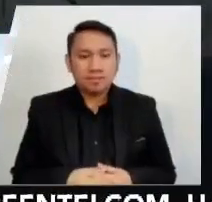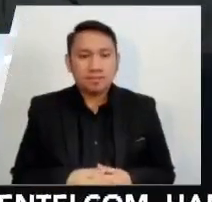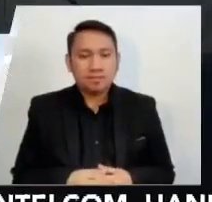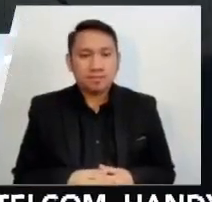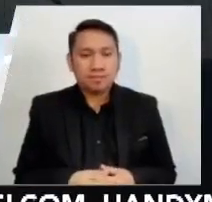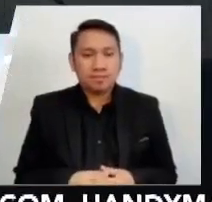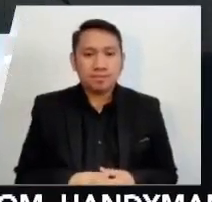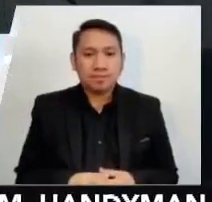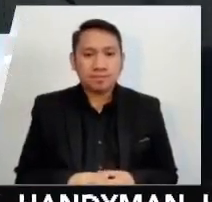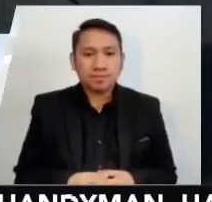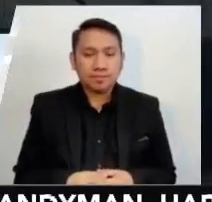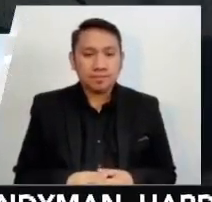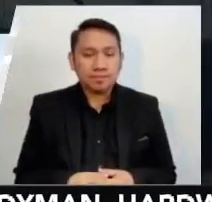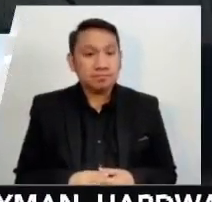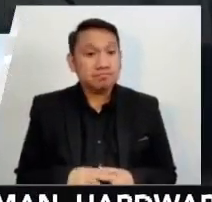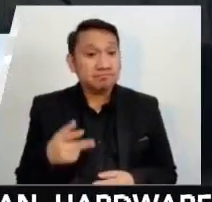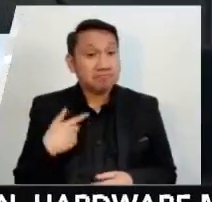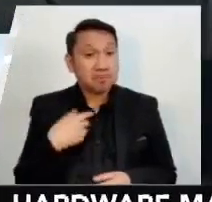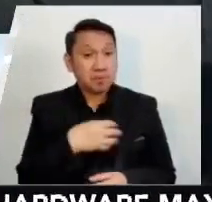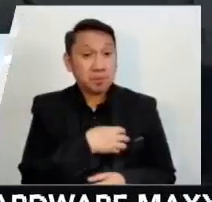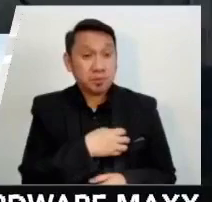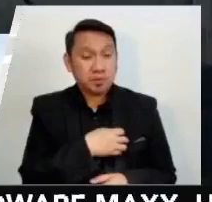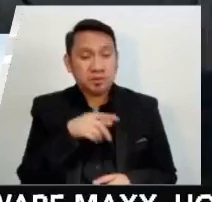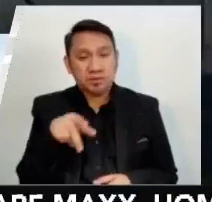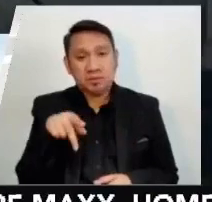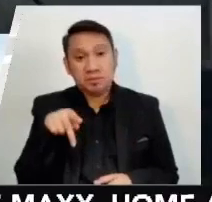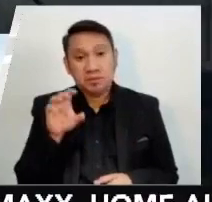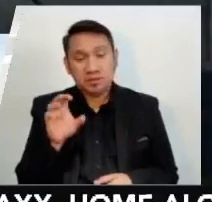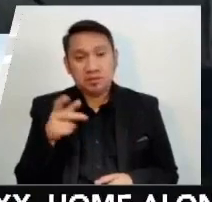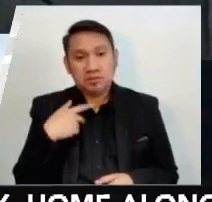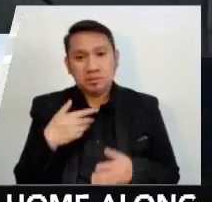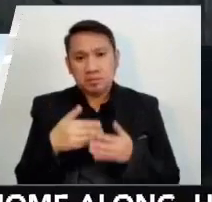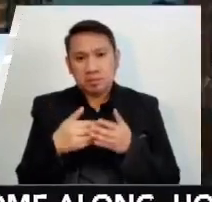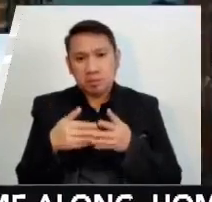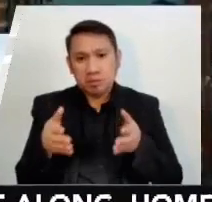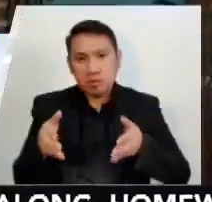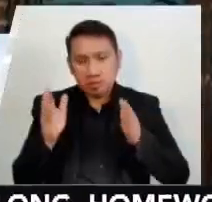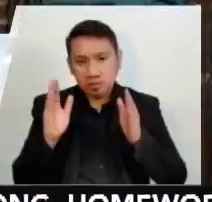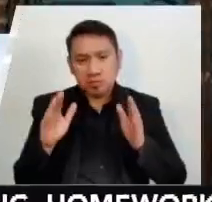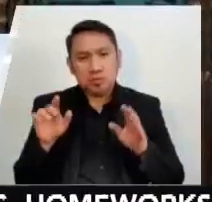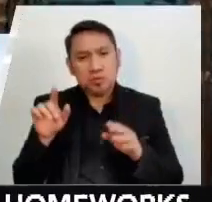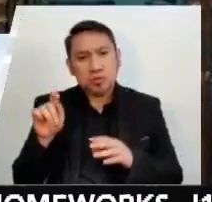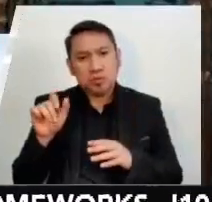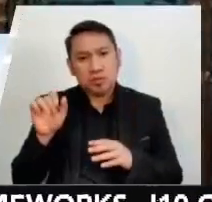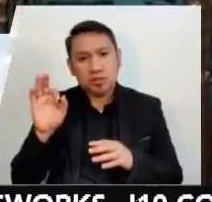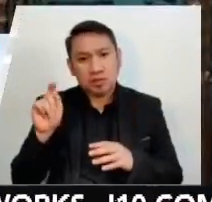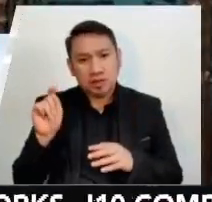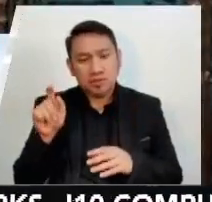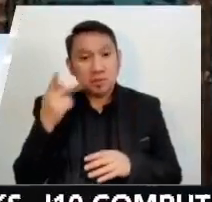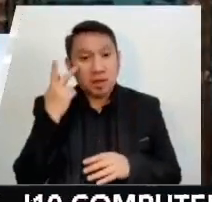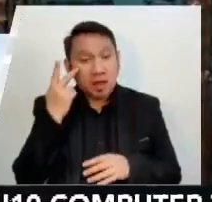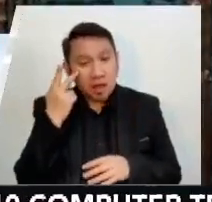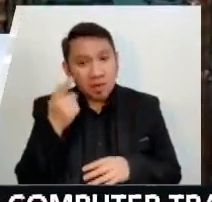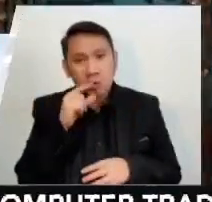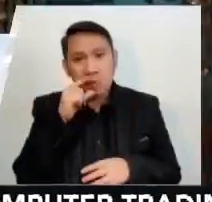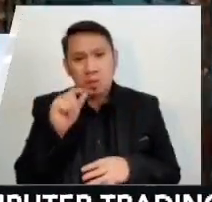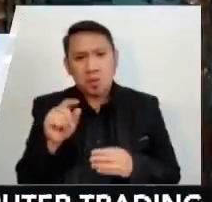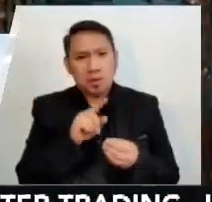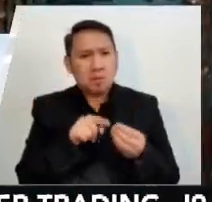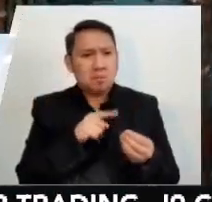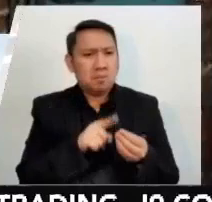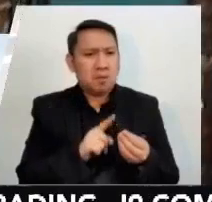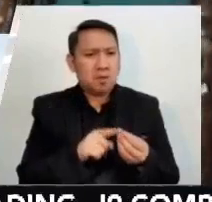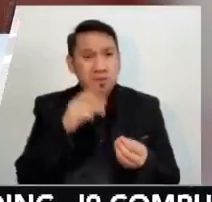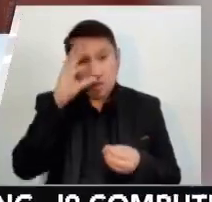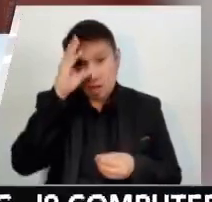Rumuronda ang isang pulis Pasay malapit sa isang gusali sa Buendia, kanto ng Taft Avenue, Pasay, na makatanggap siya ng sumbong tungkol sa lalaki nagtitinda ng baril sa